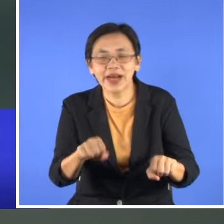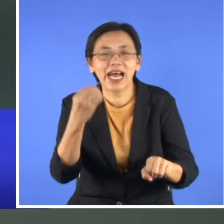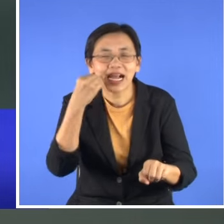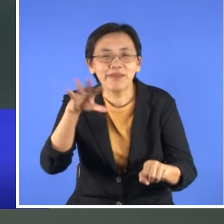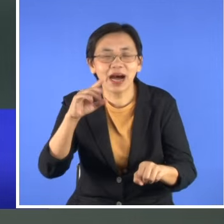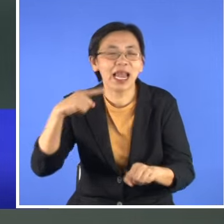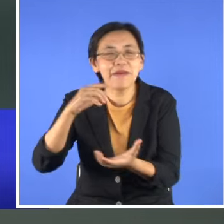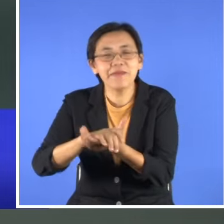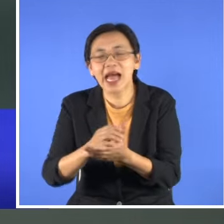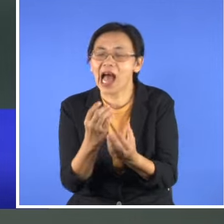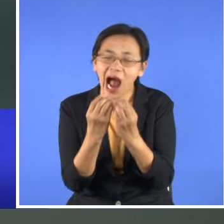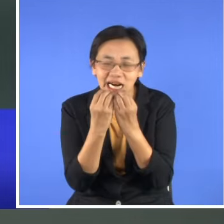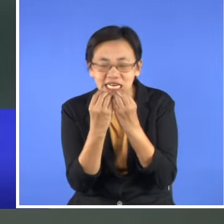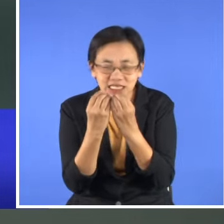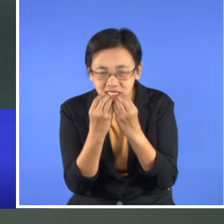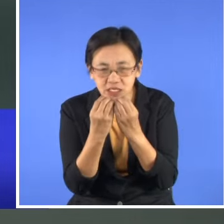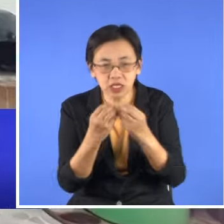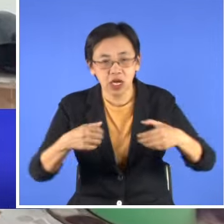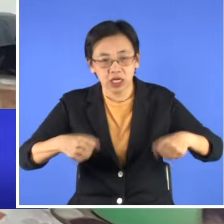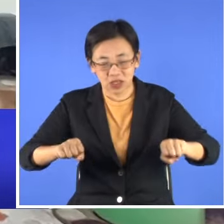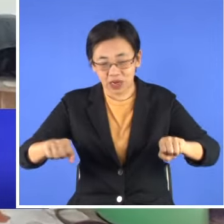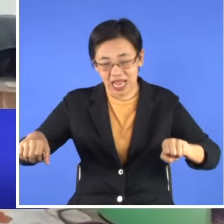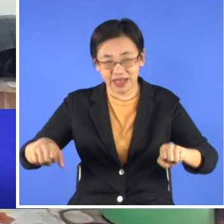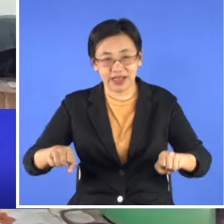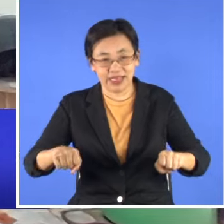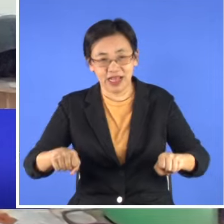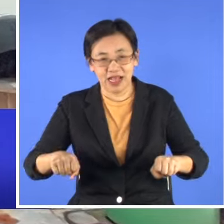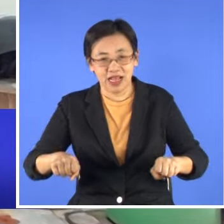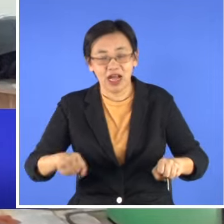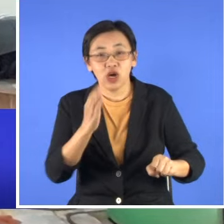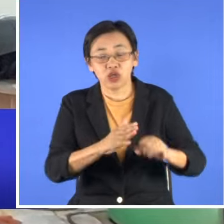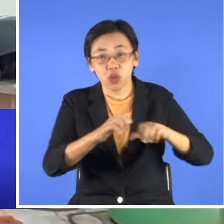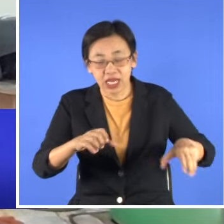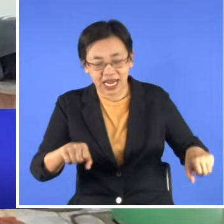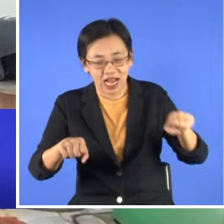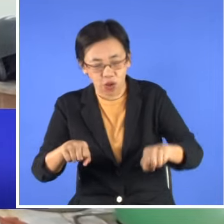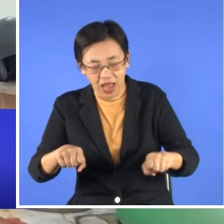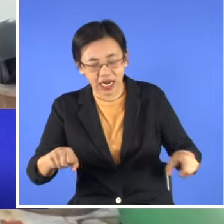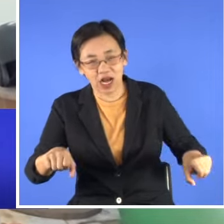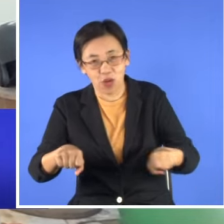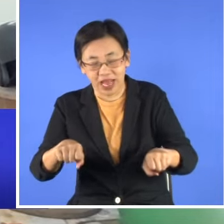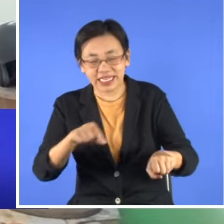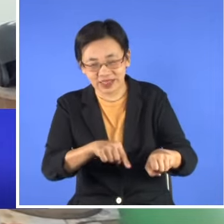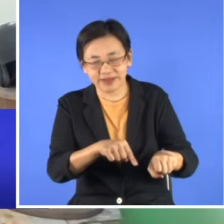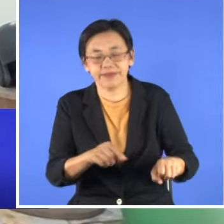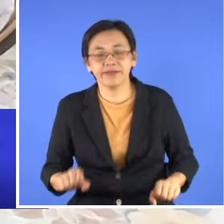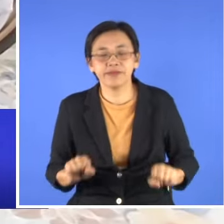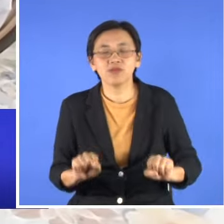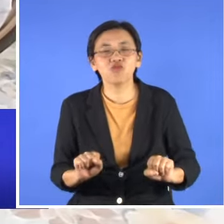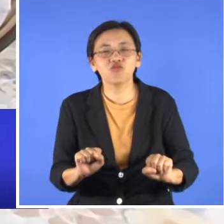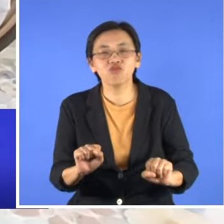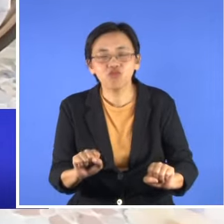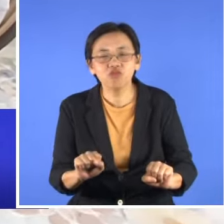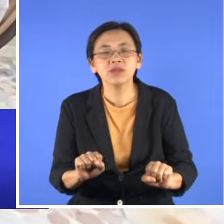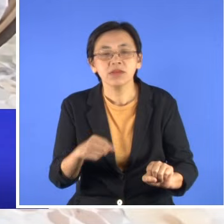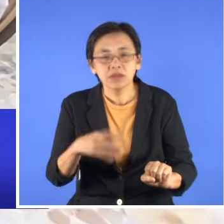อร่อยโดยเขานี่แขวนทุเรียนไว้ที่แฮนรถเนี่ยด้านซ้ายขณะขับขี่มาถึงบริเวณสามแยกถนนวิชาเย็นก่อนถึงศาลพระกา